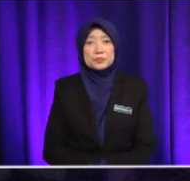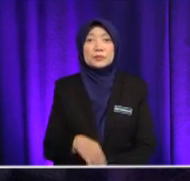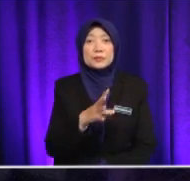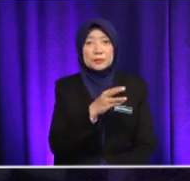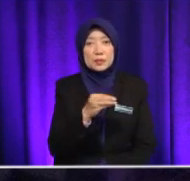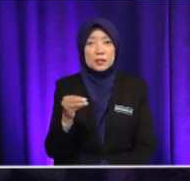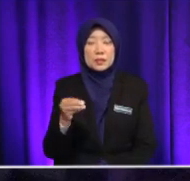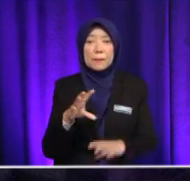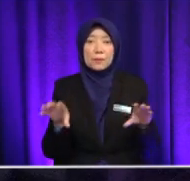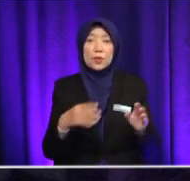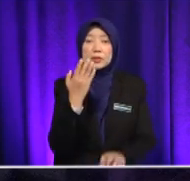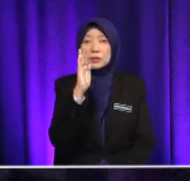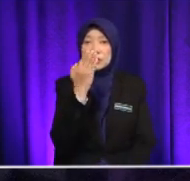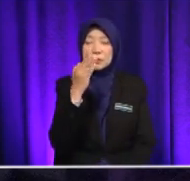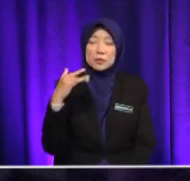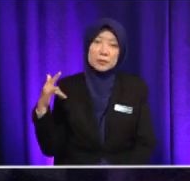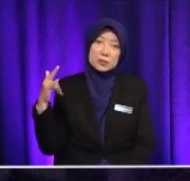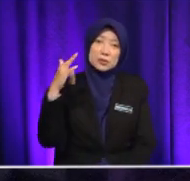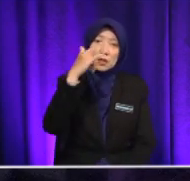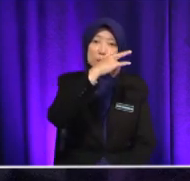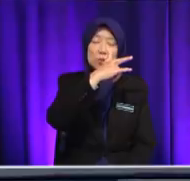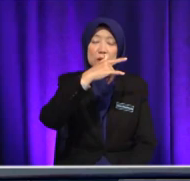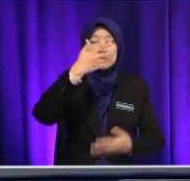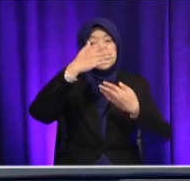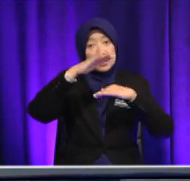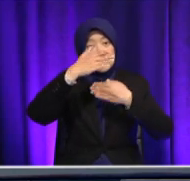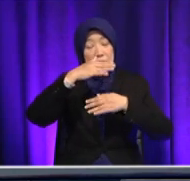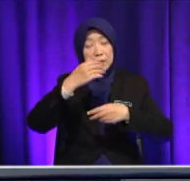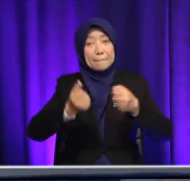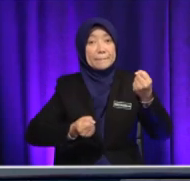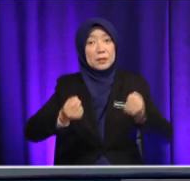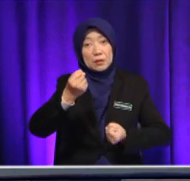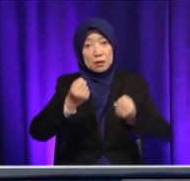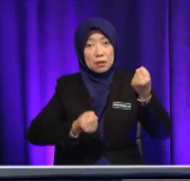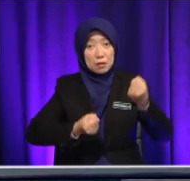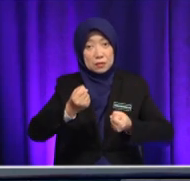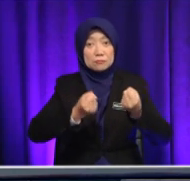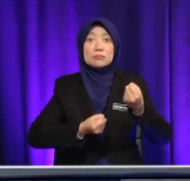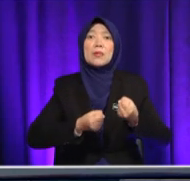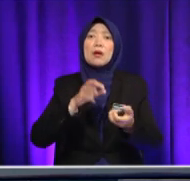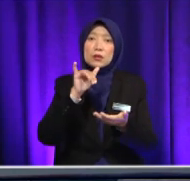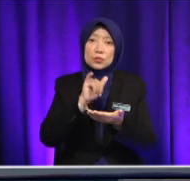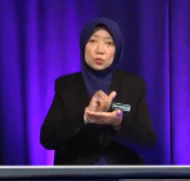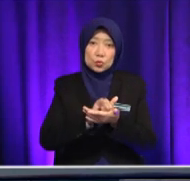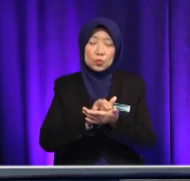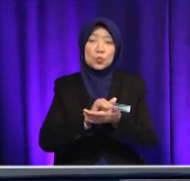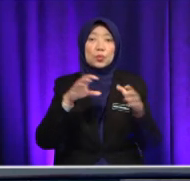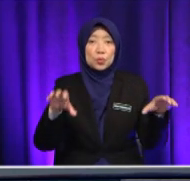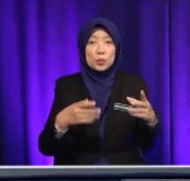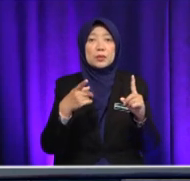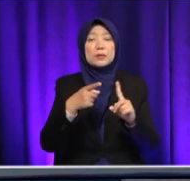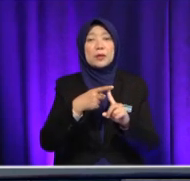Dan ini membuat cermin pesawat, tingkat kenderaan, kenderaan kita yang kita naik tu sebenarnya adalah diperbuat daripada